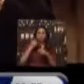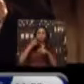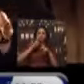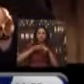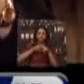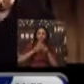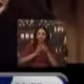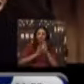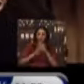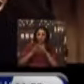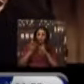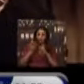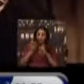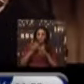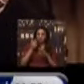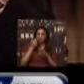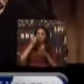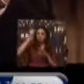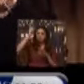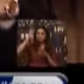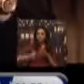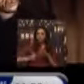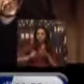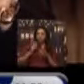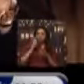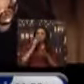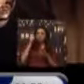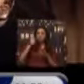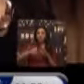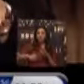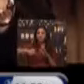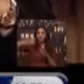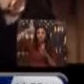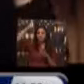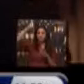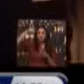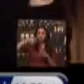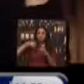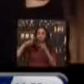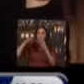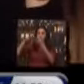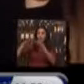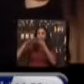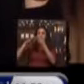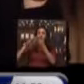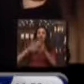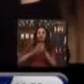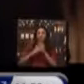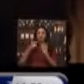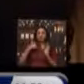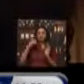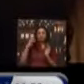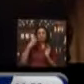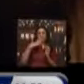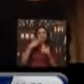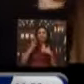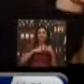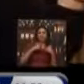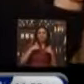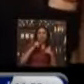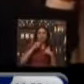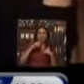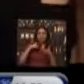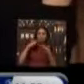وتطلع وتطبخ وتعمل، وبعدين بعد ما الشخص ده يوصل لمركز يقول لها